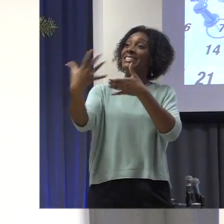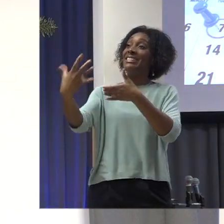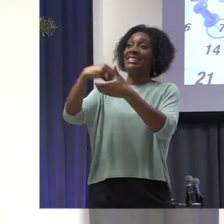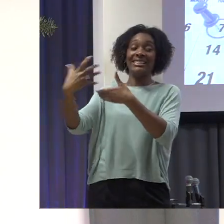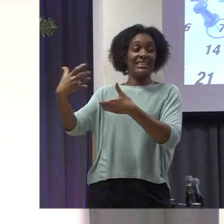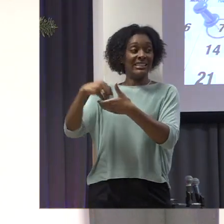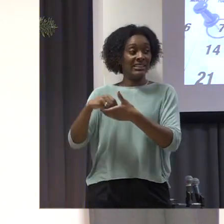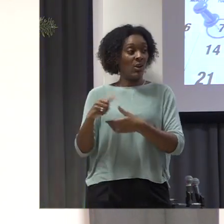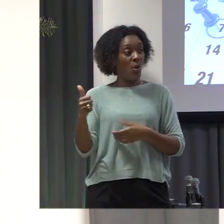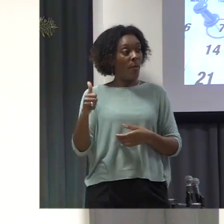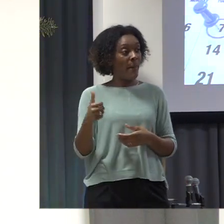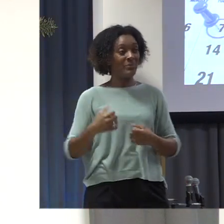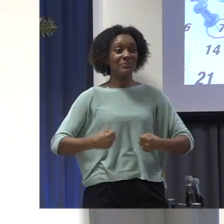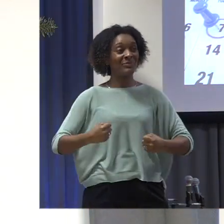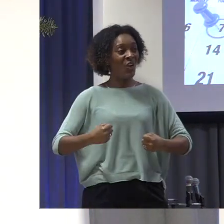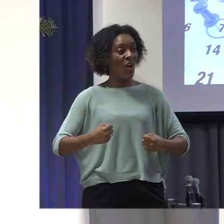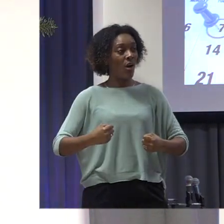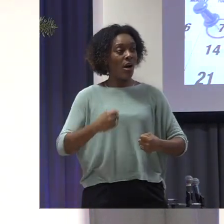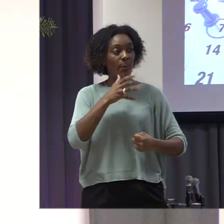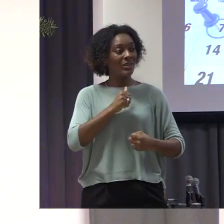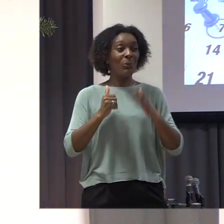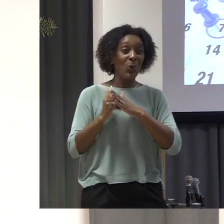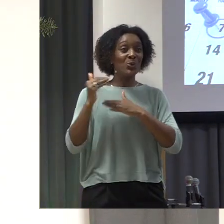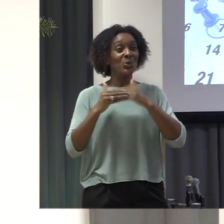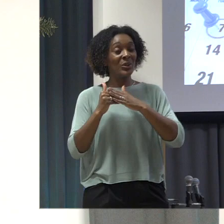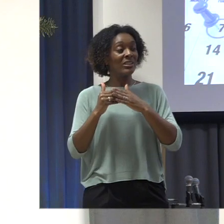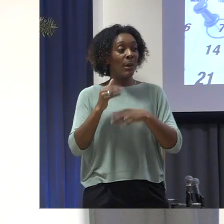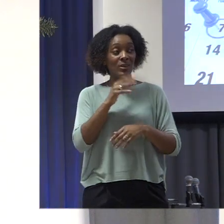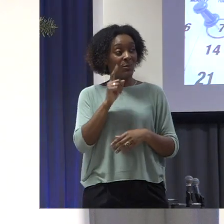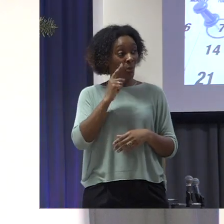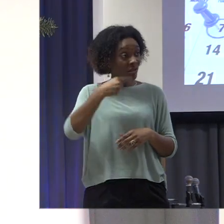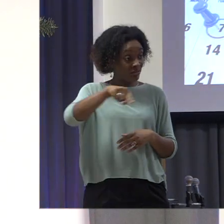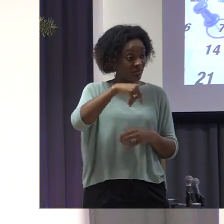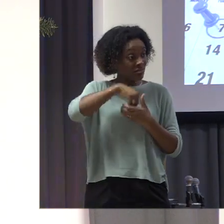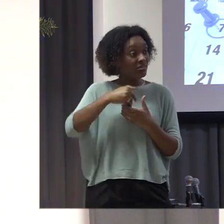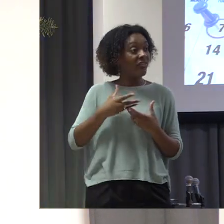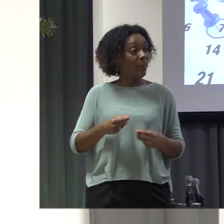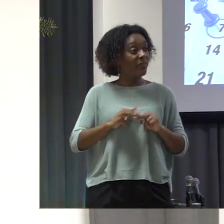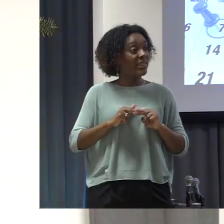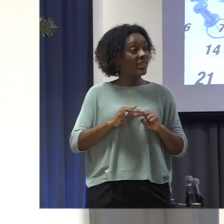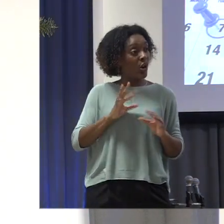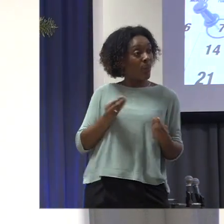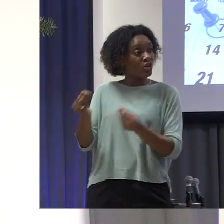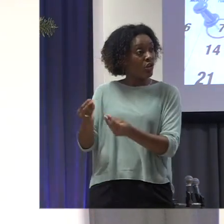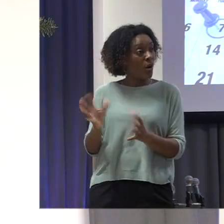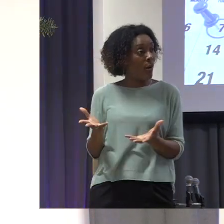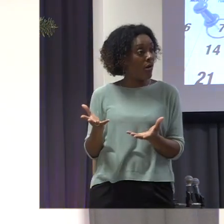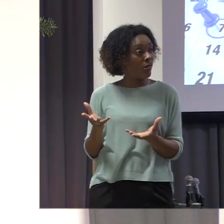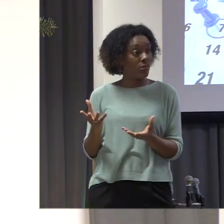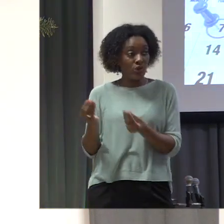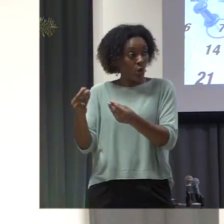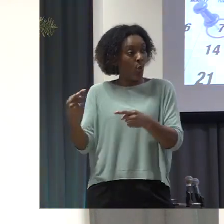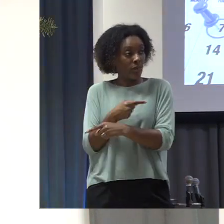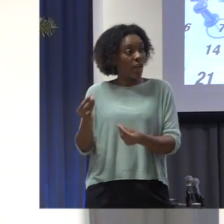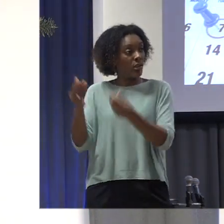être équipés, qui ne vont pas construire leur vie avec Dieu sur les bons fondements. Il est important de se poser